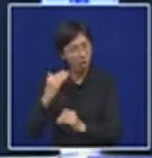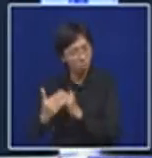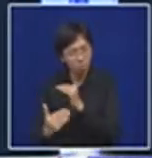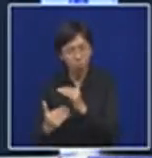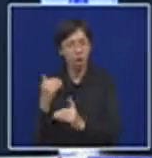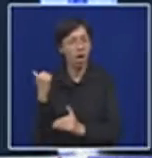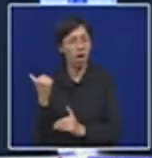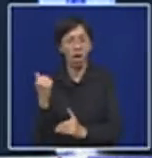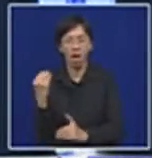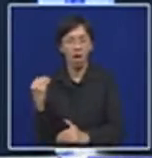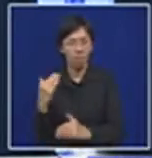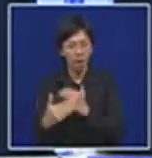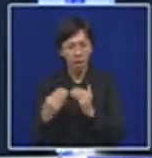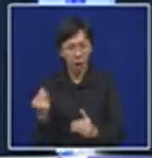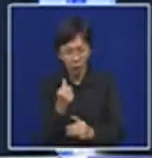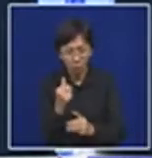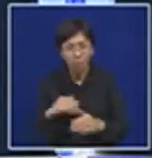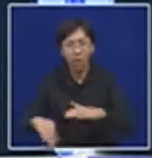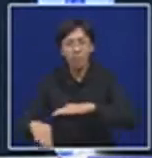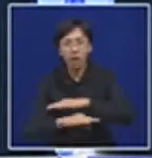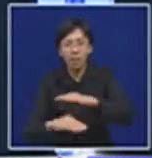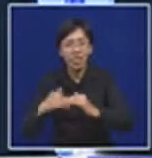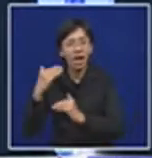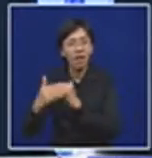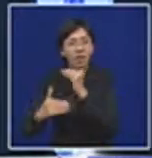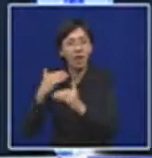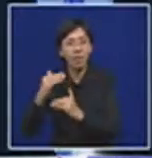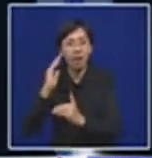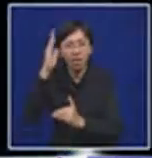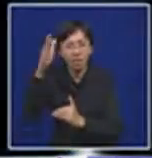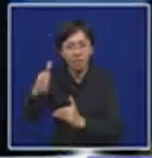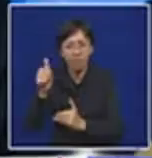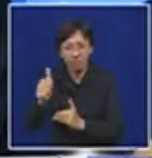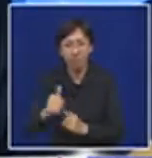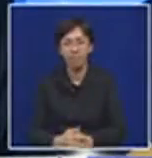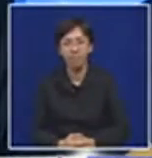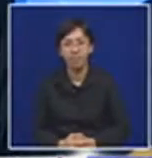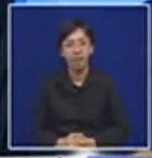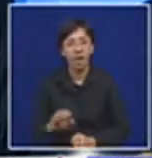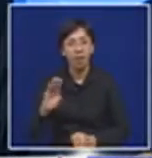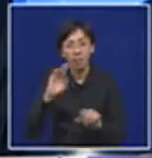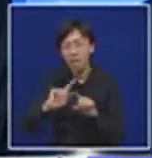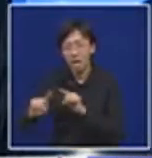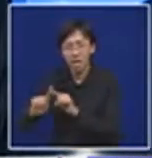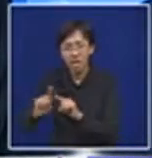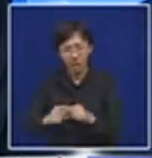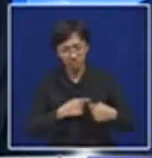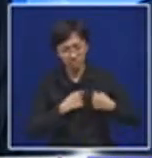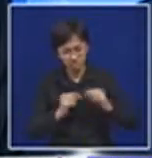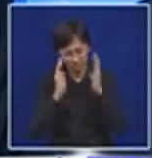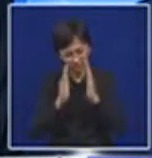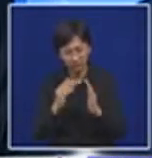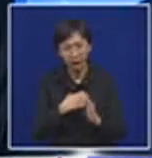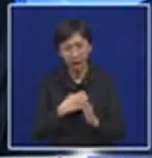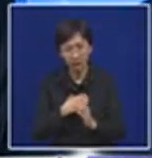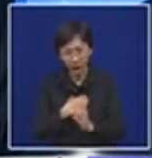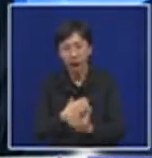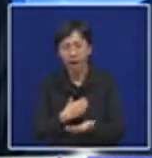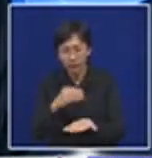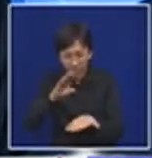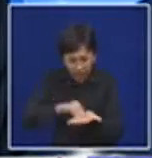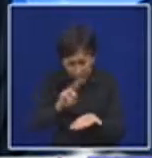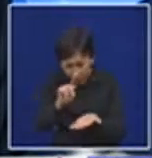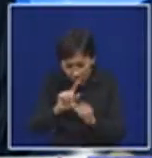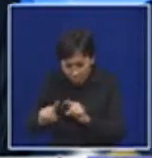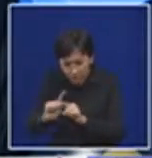แล้วก็จะสามารถวางรากฐานที่จะเร่งพัฒนาต่อไปได้นะครับ และทุกบริษัทเนี่ยก็มีความตั้งใจนะที่จะเอาข้อมูลตรงเนี้ย